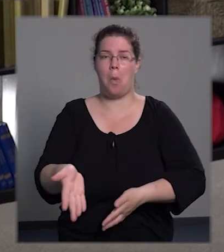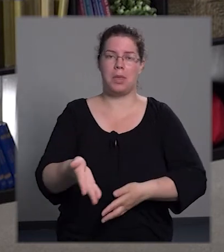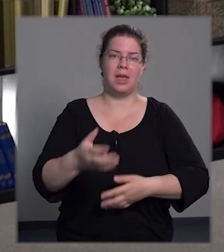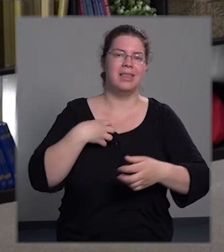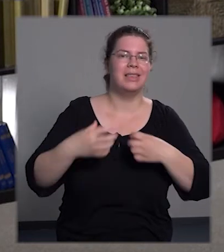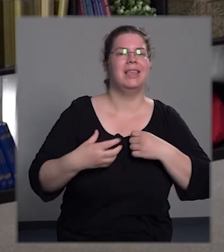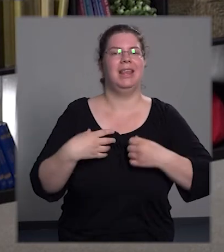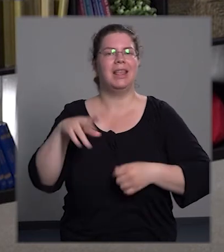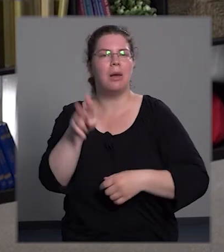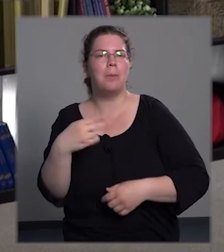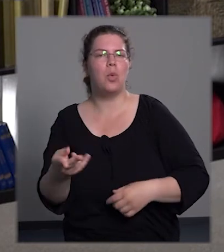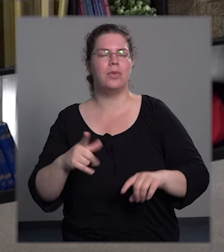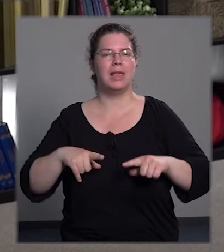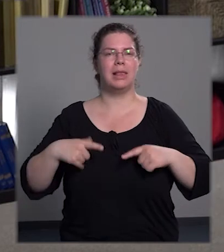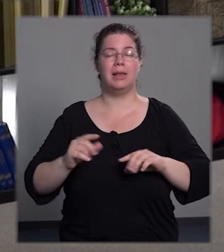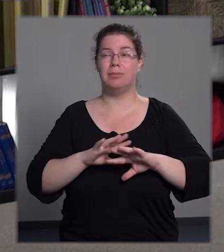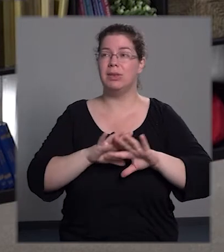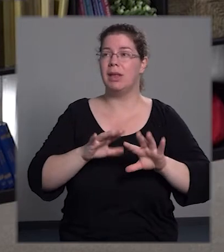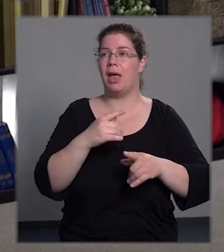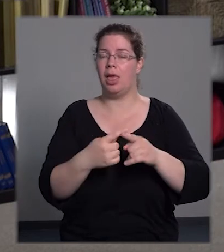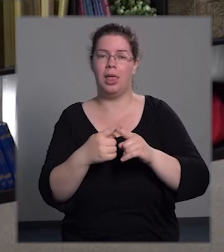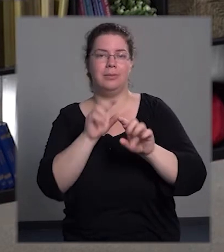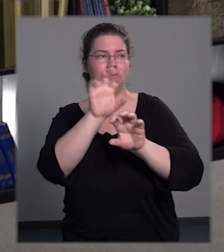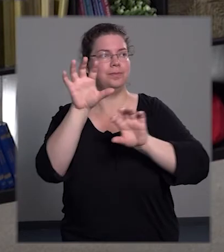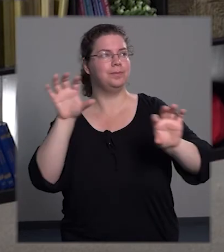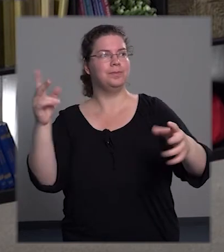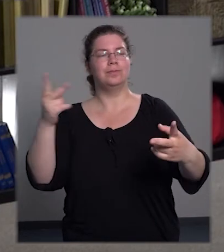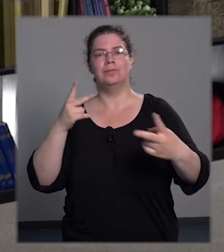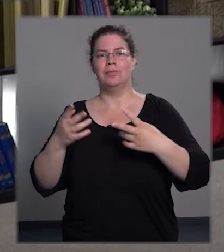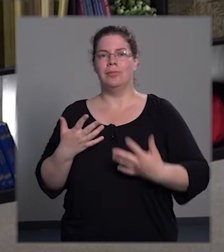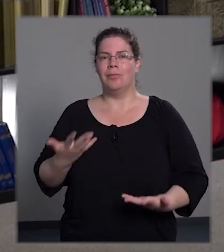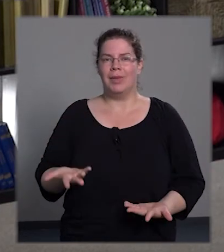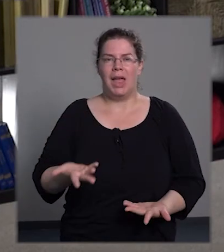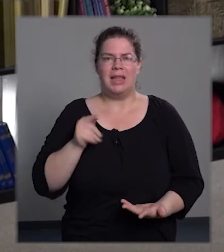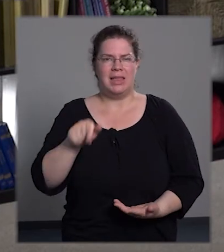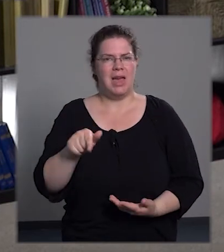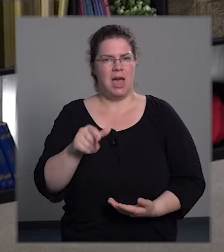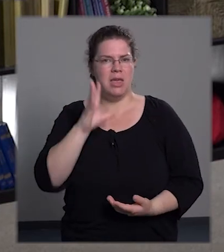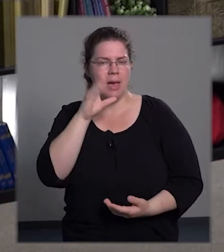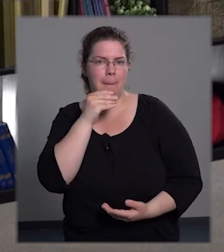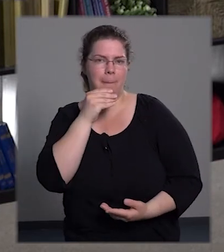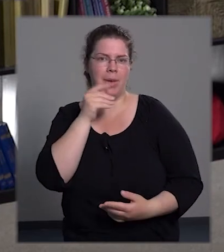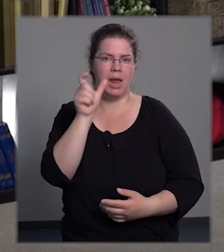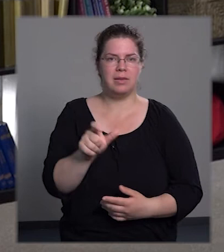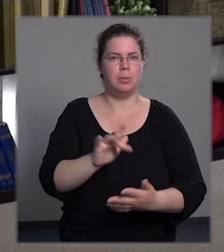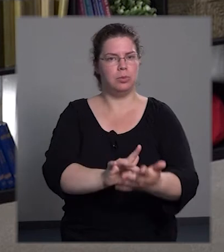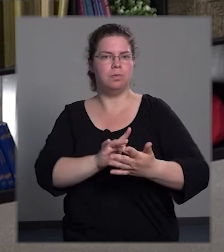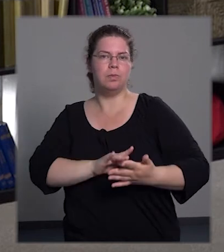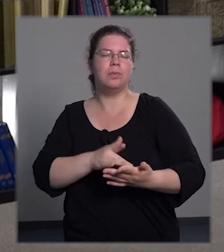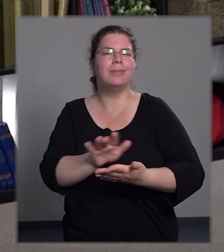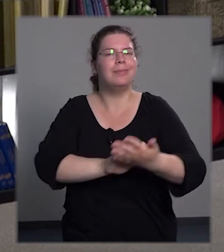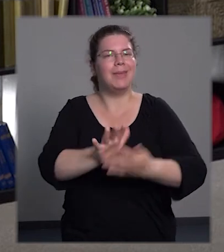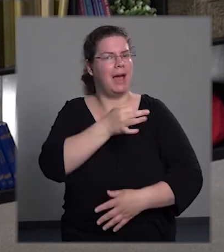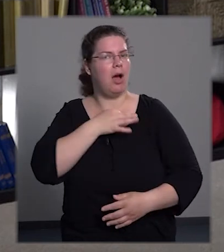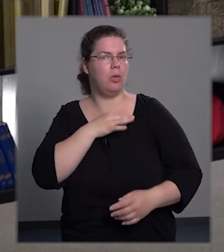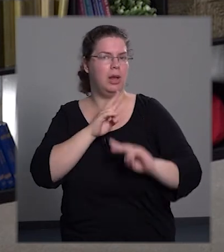annak az összes relikviája az ott megjelenik, de nyilván az ember, a személy is valahogy ott megmutatkozik. Milyen fajta hangulata van ennek